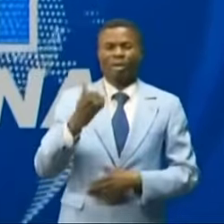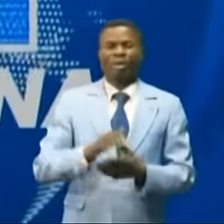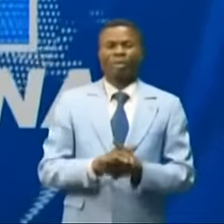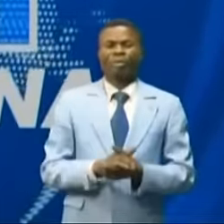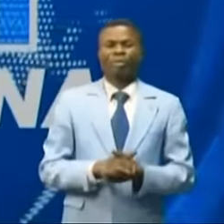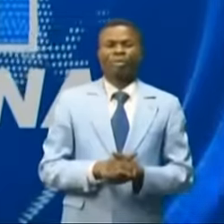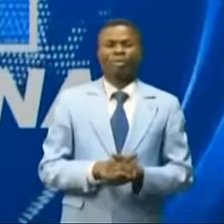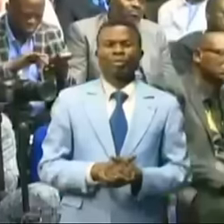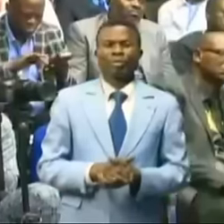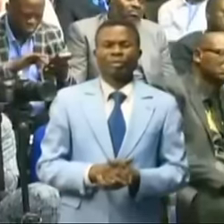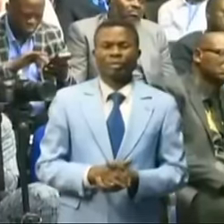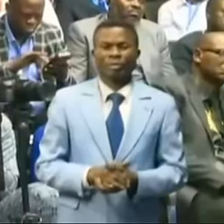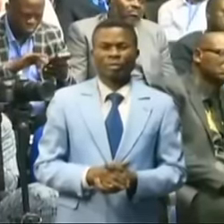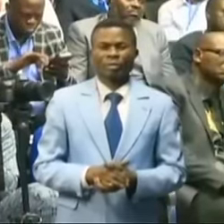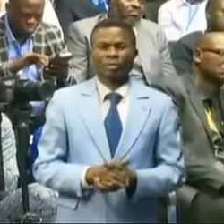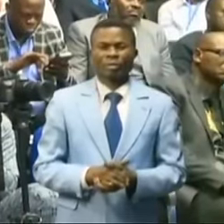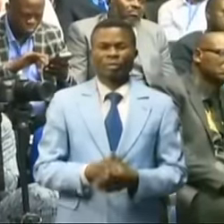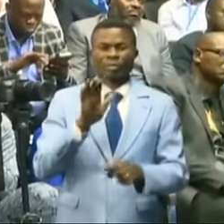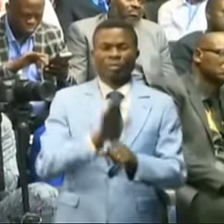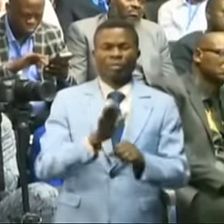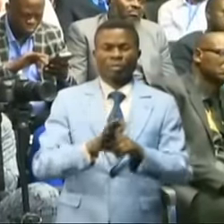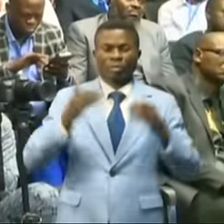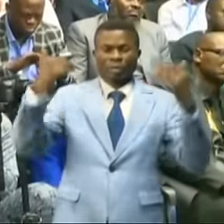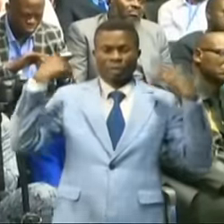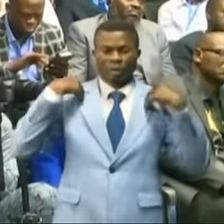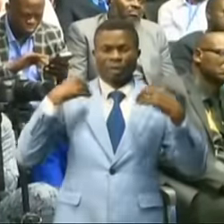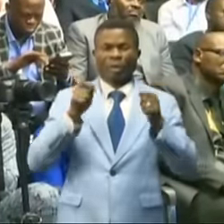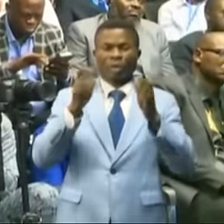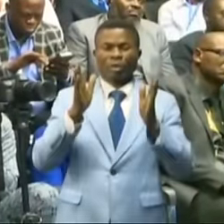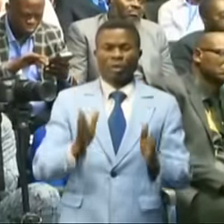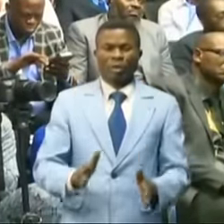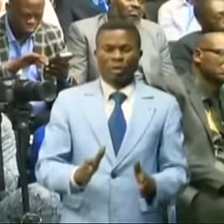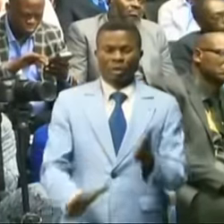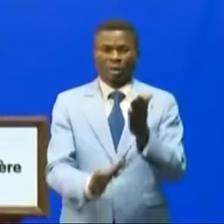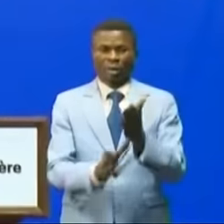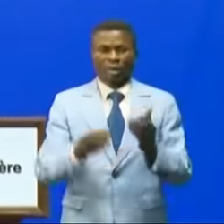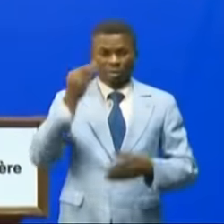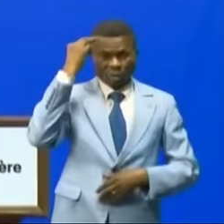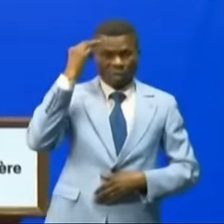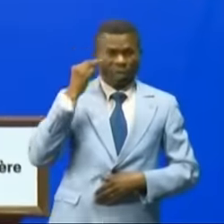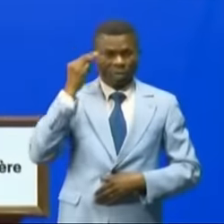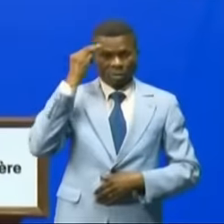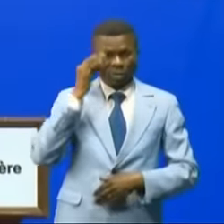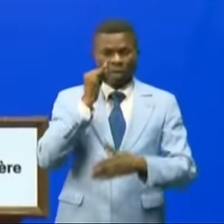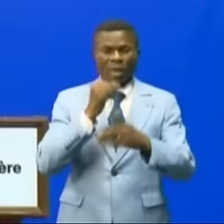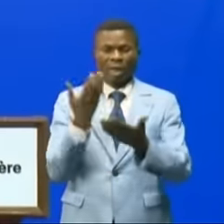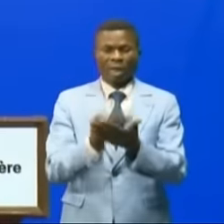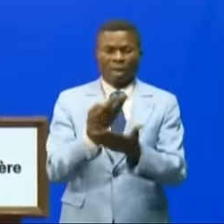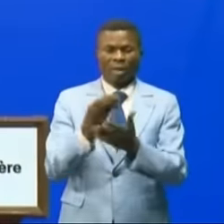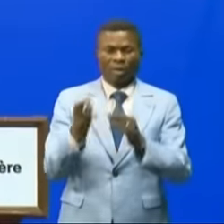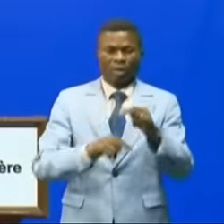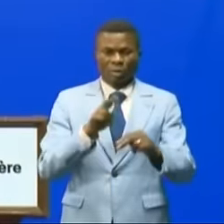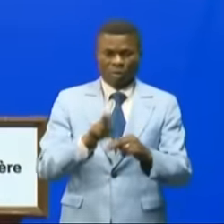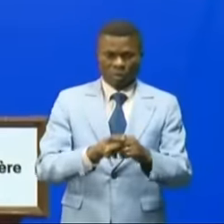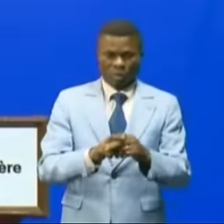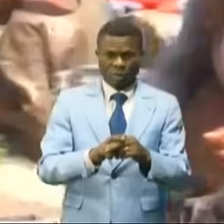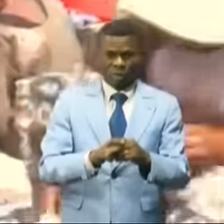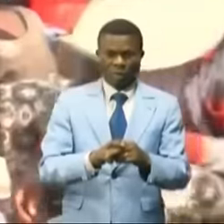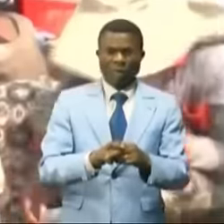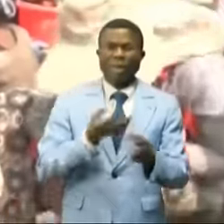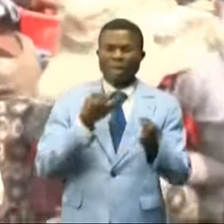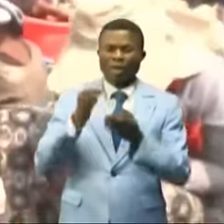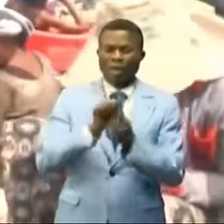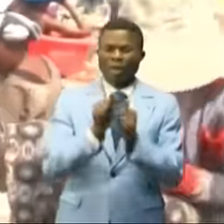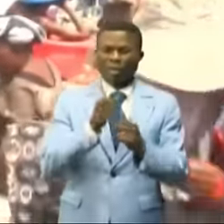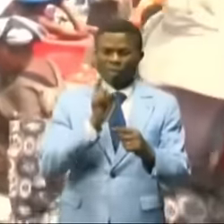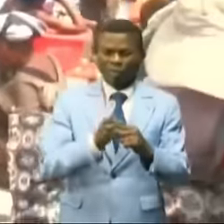Kabouabassé-Douga. Devant les hommes et les femmes des médias, le vice-premier ministre et ministre de l'économie nationale a reconnu les difficultés que